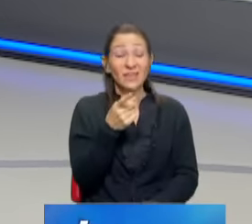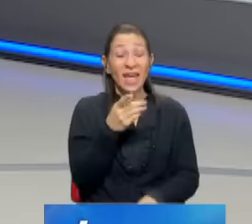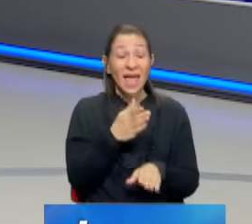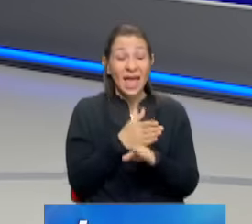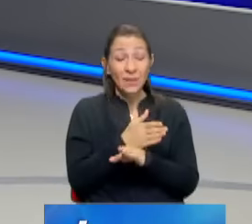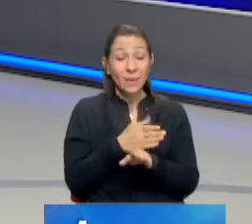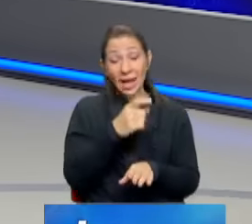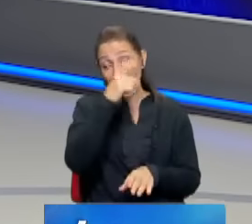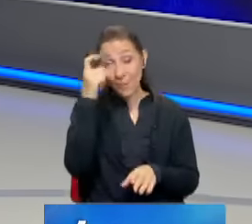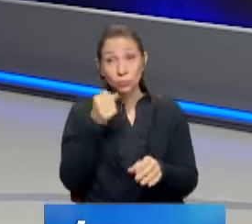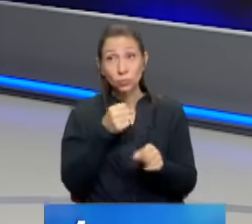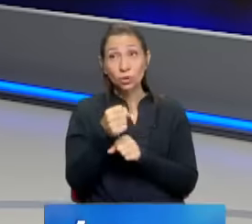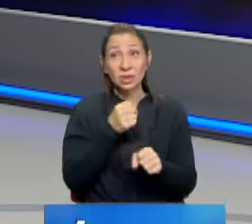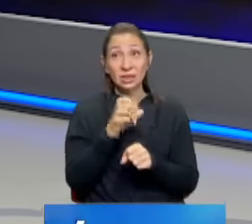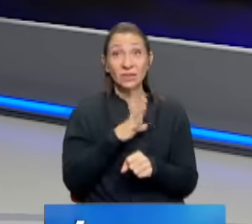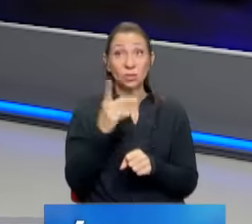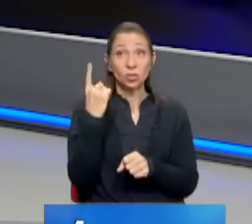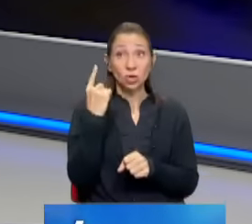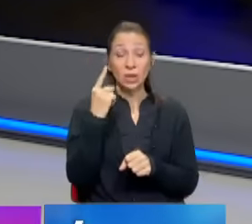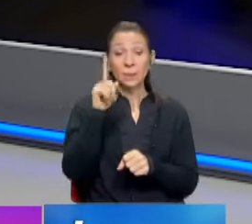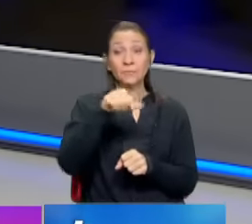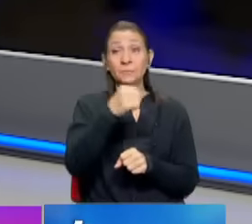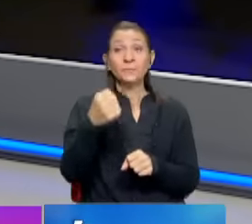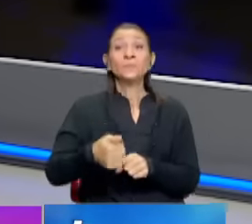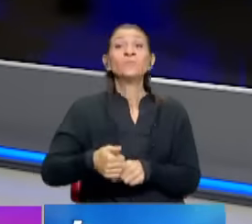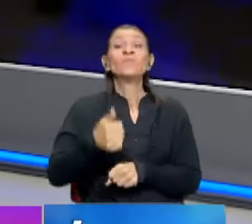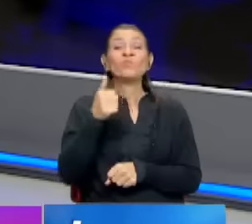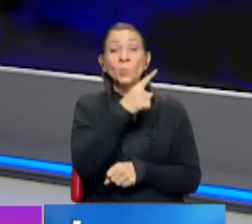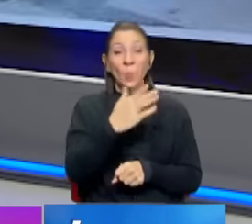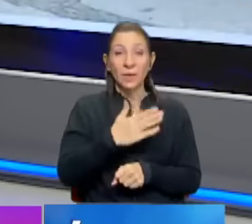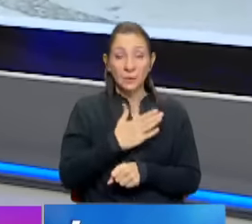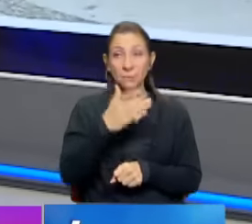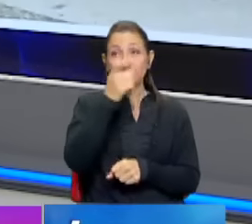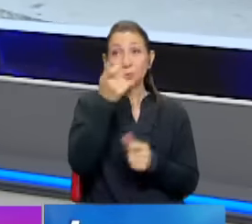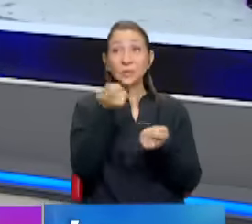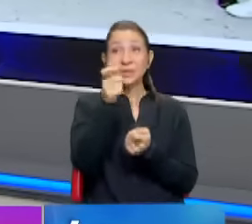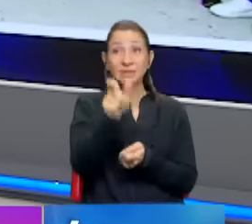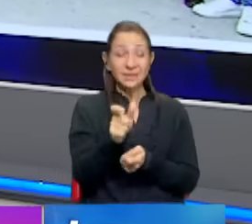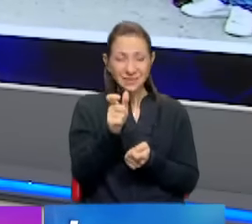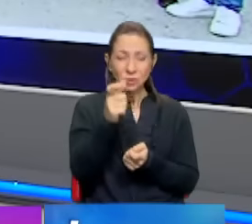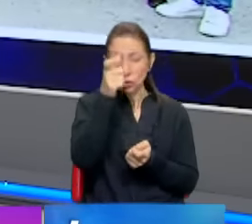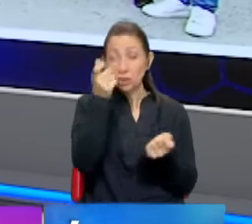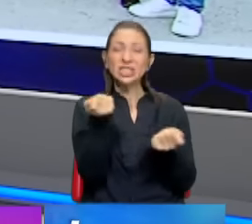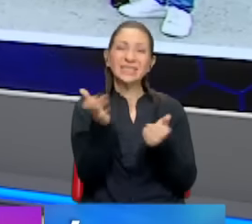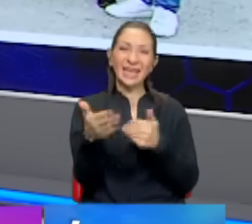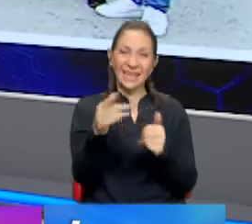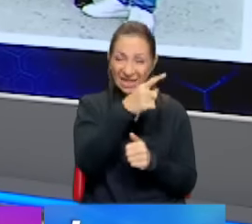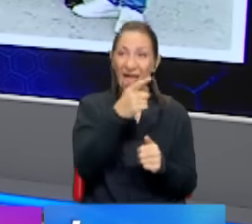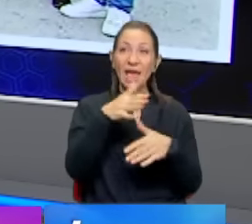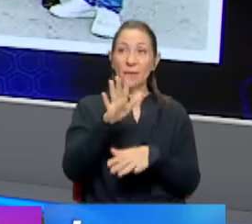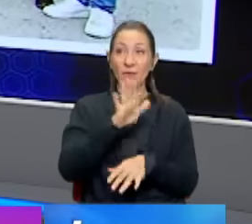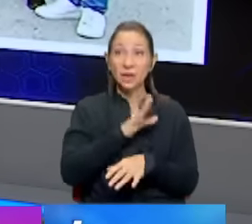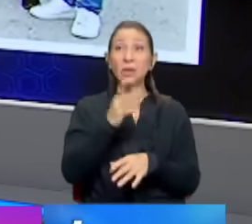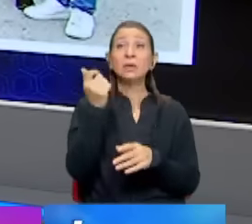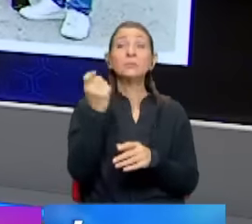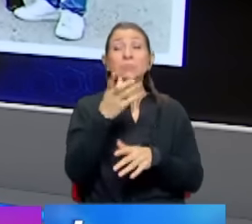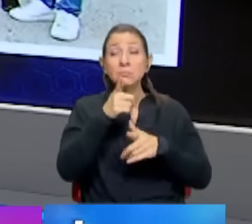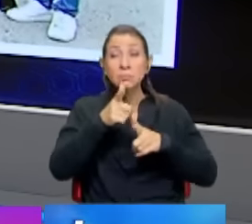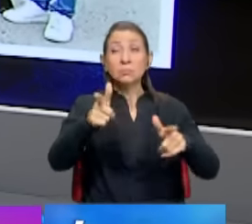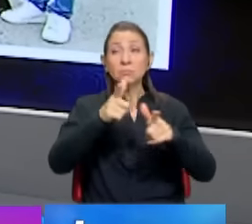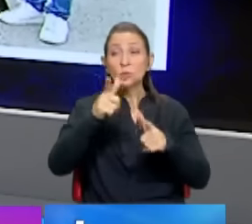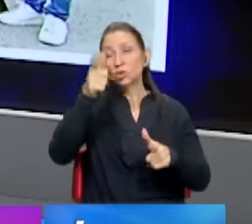ekmek ve emeğin mücadelesi de vardı dün. Hazine ve Maliye Bakanlığı önünde Türk İş'in eylemi vardı. Daha önce meydanlarda defalarca ses